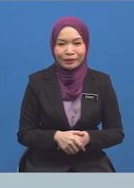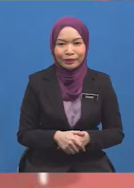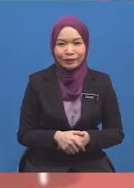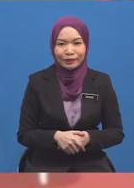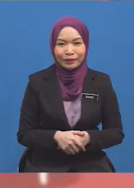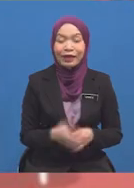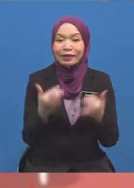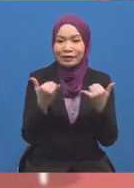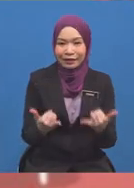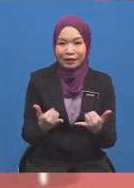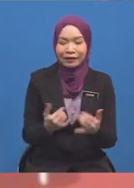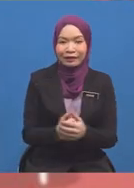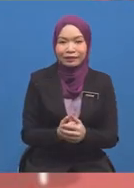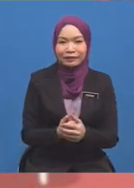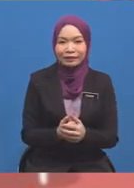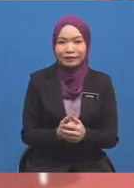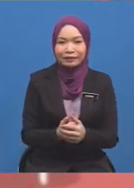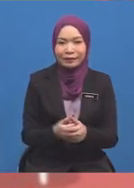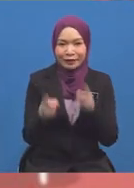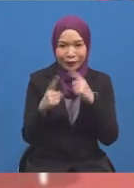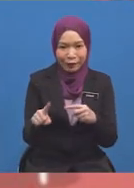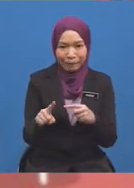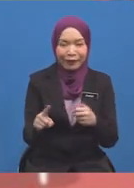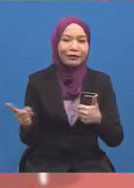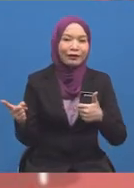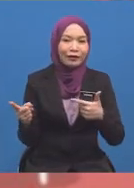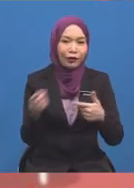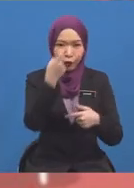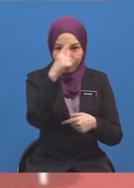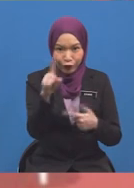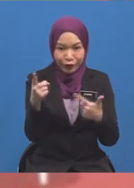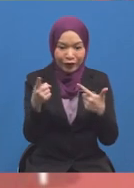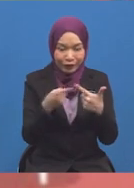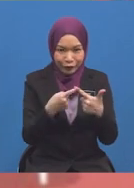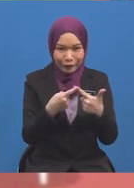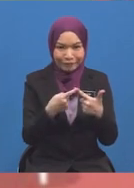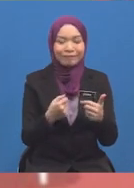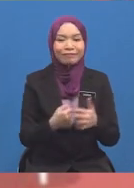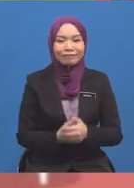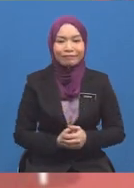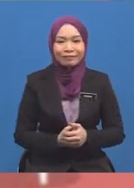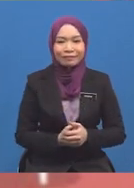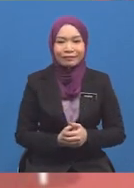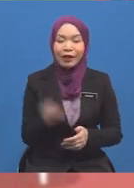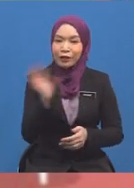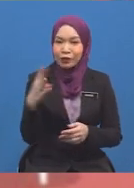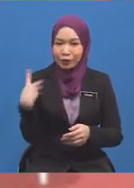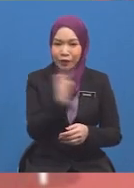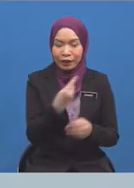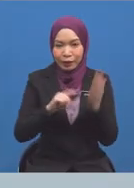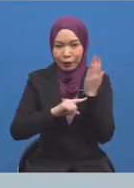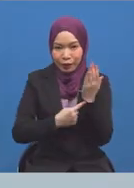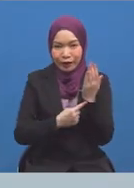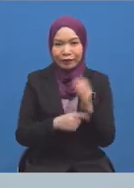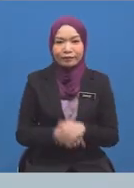Hai sekarang penyelesaian kedua pula Jom kita menggunakan gambar